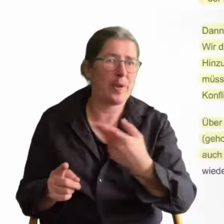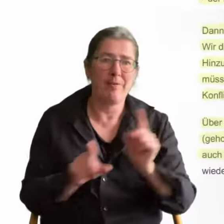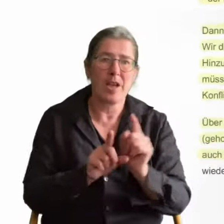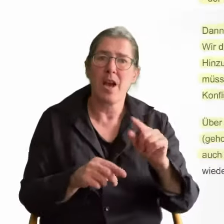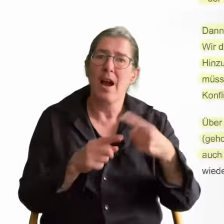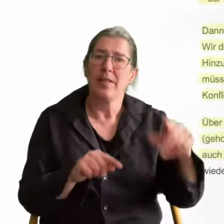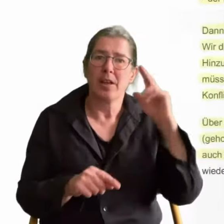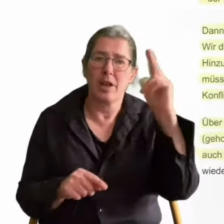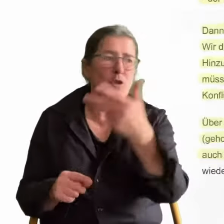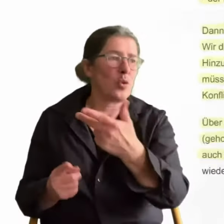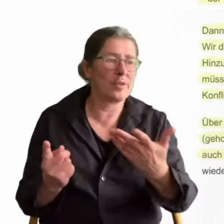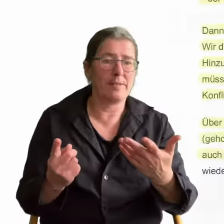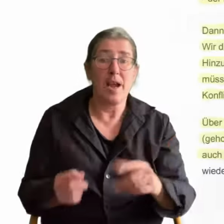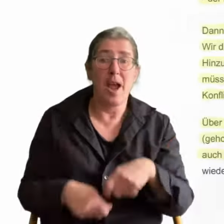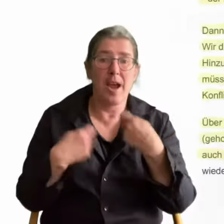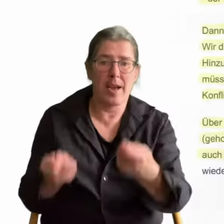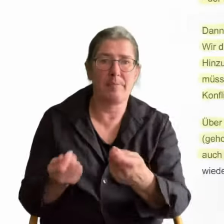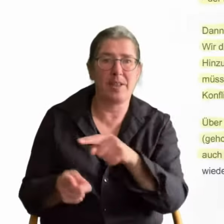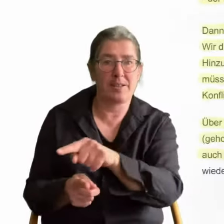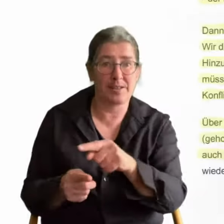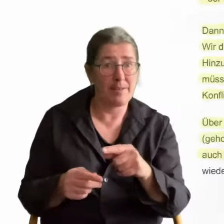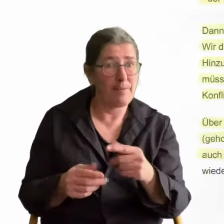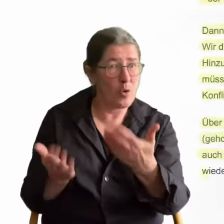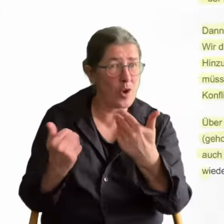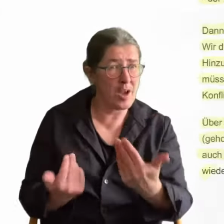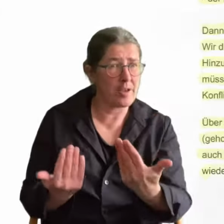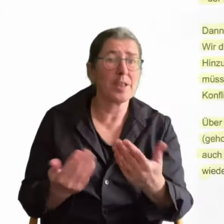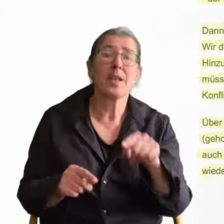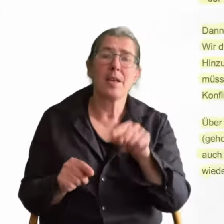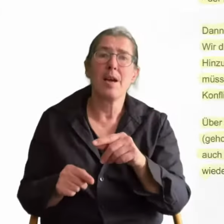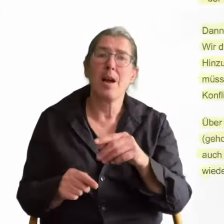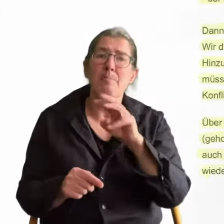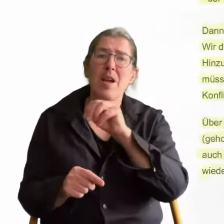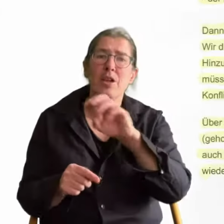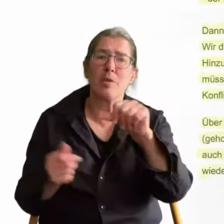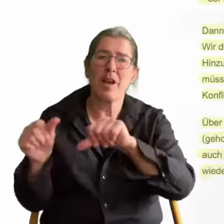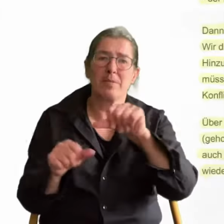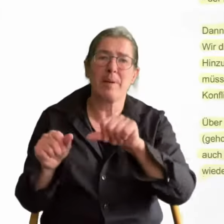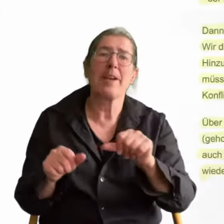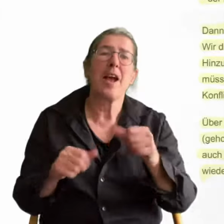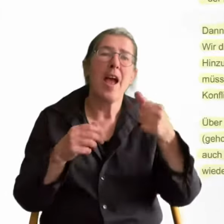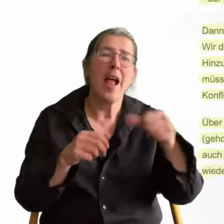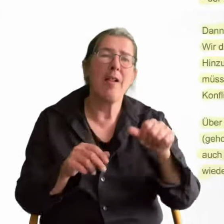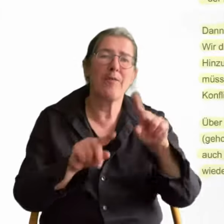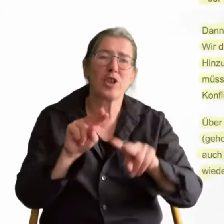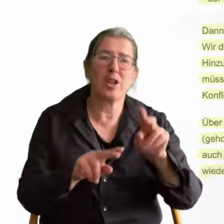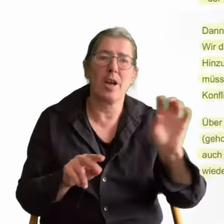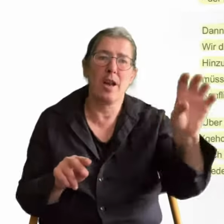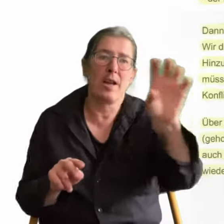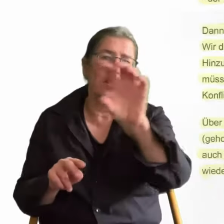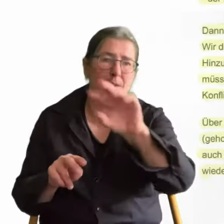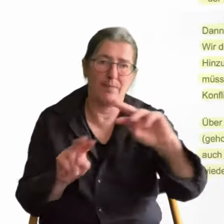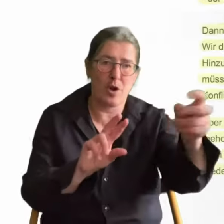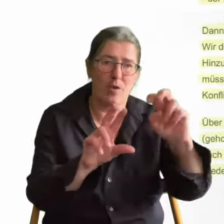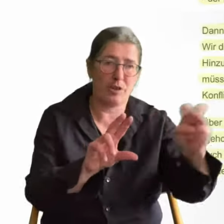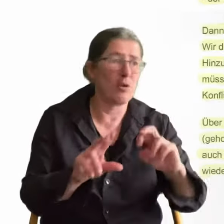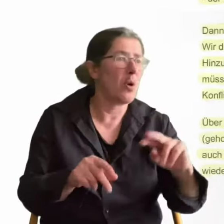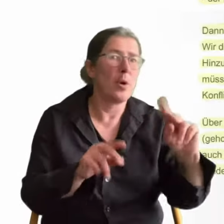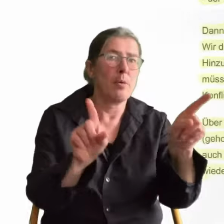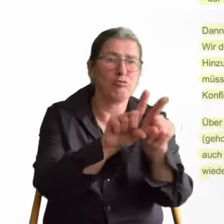heraus weil das mittel im experiment in elf ländern wiederholt wurde und überall egal in welchem land fanden sich